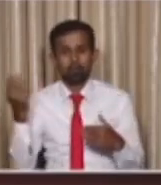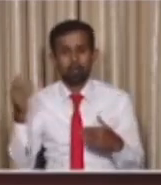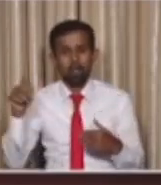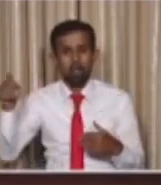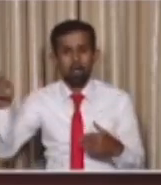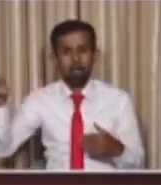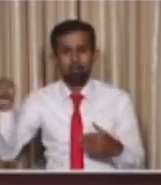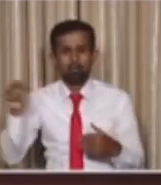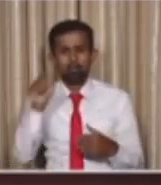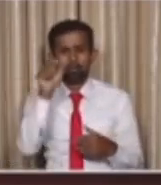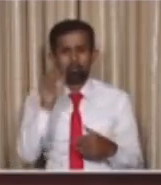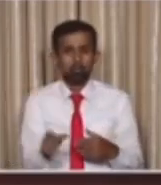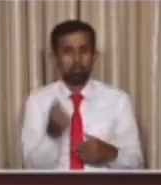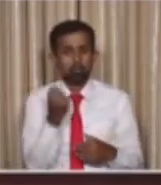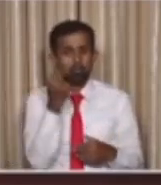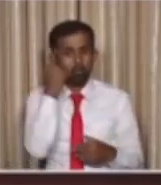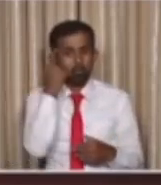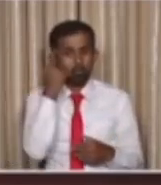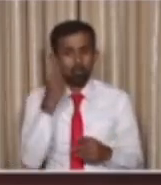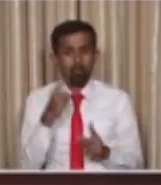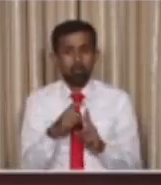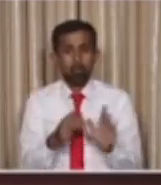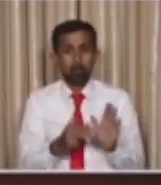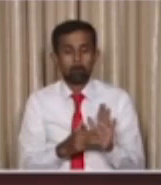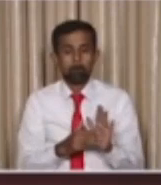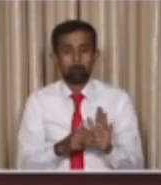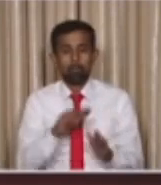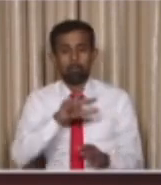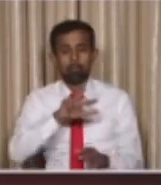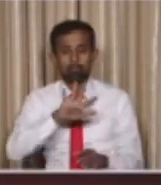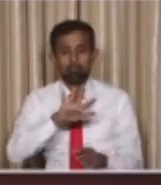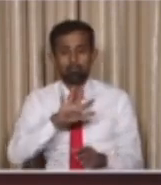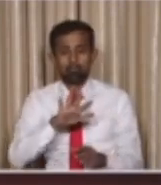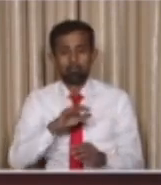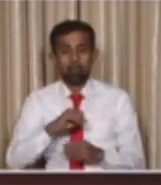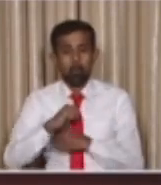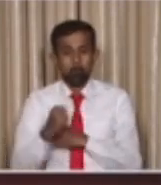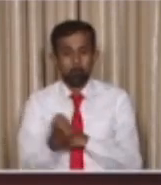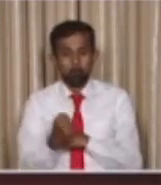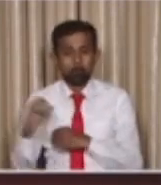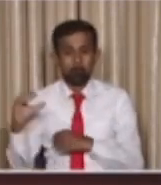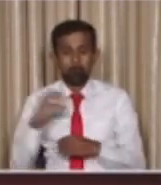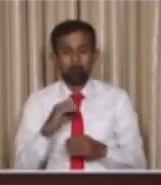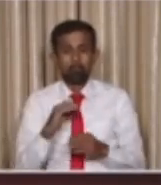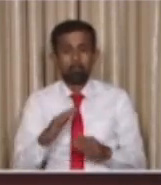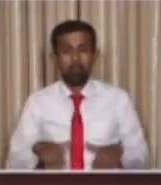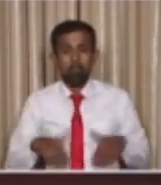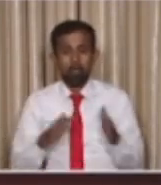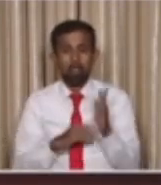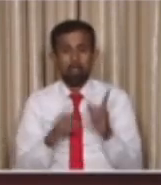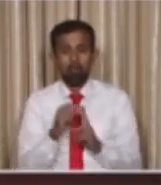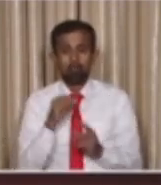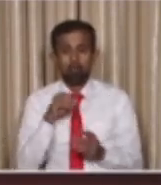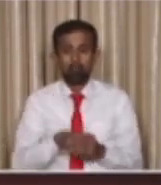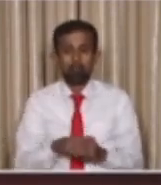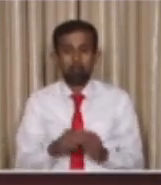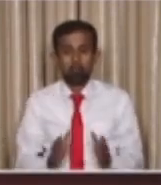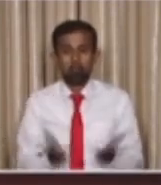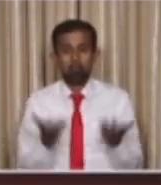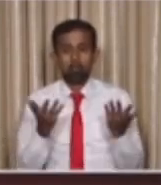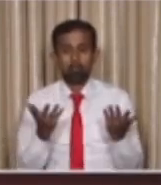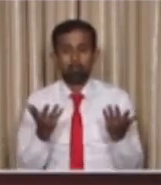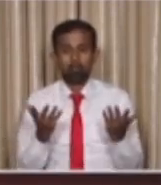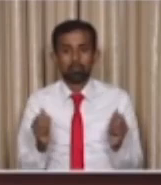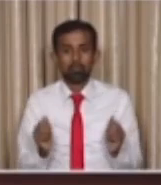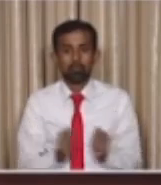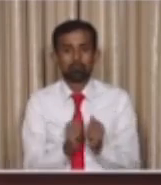හෝ පුජ්‍යලයෙක්ගේ යෝජනාවක් ඩොලර් මිලියන 85ක බලහත්කාරයෙන් ගෙනල්ලා සෞඛ්‍ය අමාත්‍යාංශය තුළ ක්‍රියාත්මක කළා. අදටත් ඒකේ